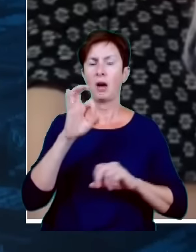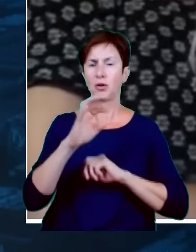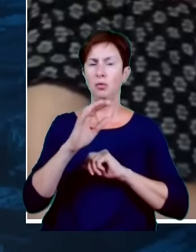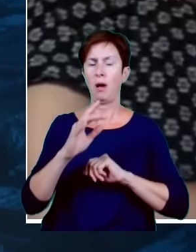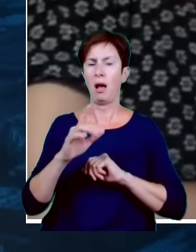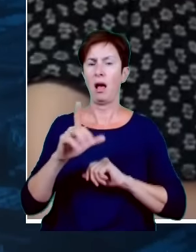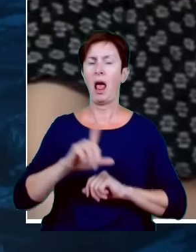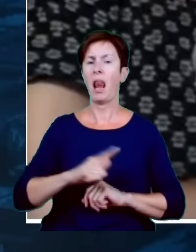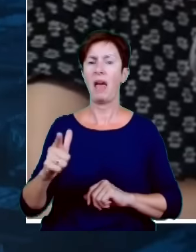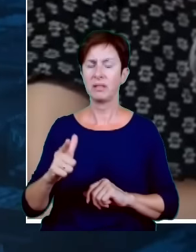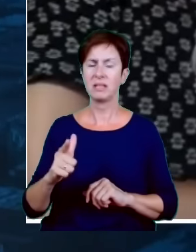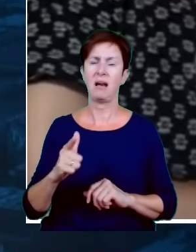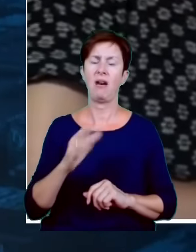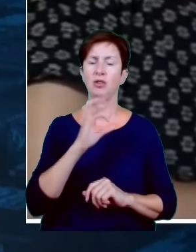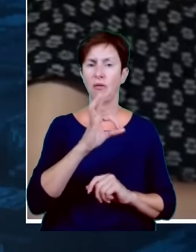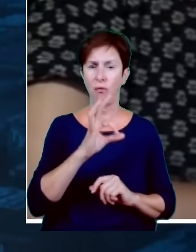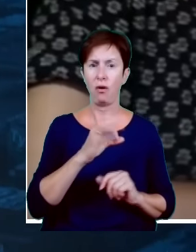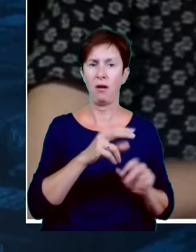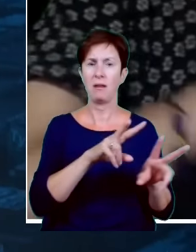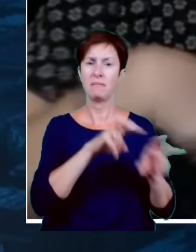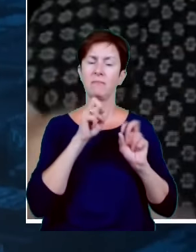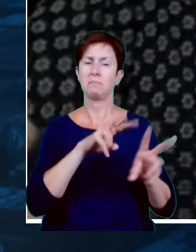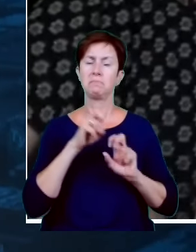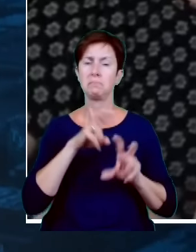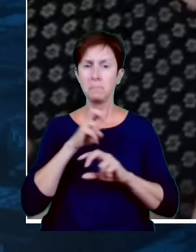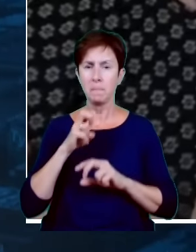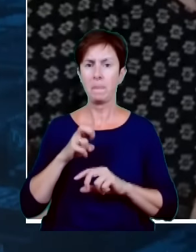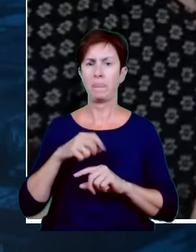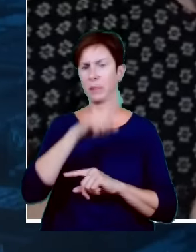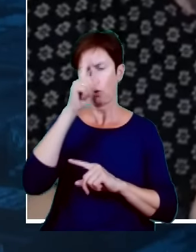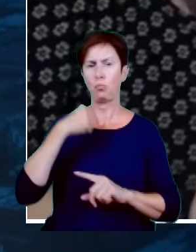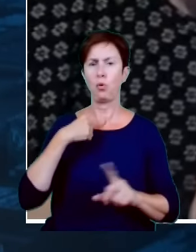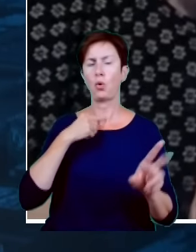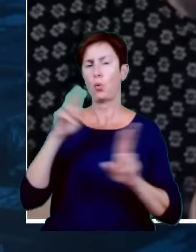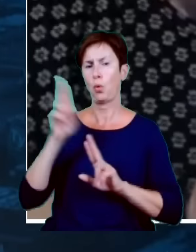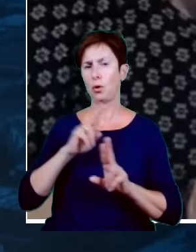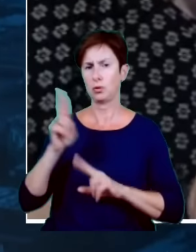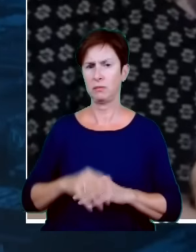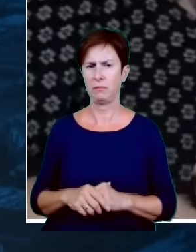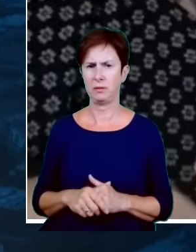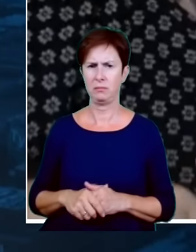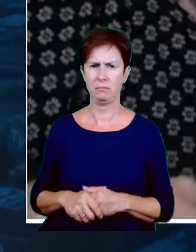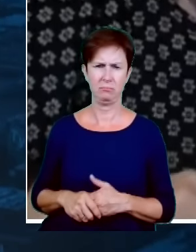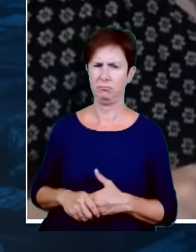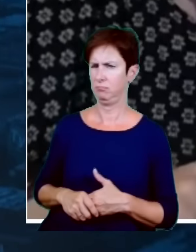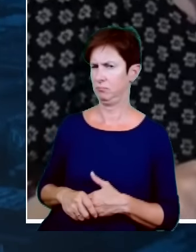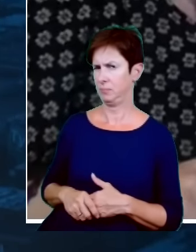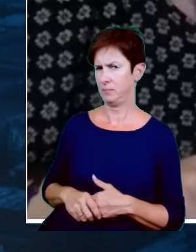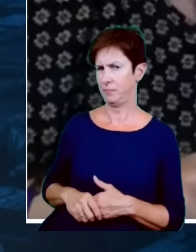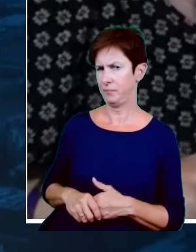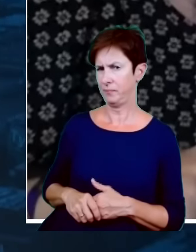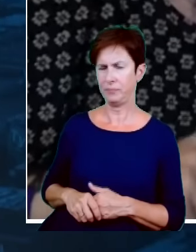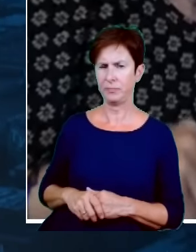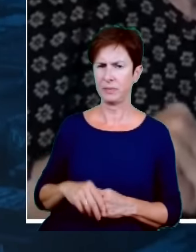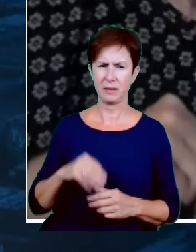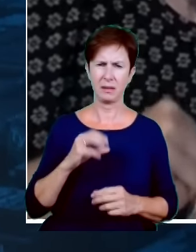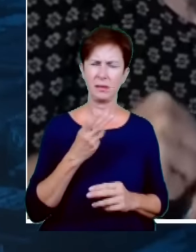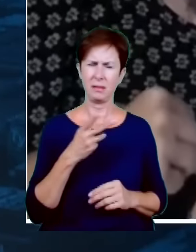radykalizuje niż sama lewica w tych aspektach światopoglądowych nie to chyba nie jest prawda że Platforma się bardziej radykalizuje